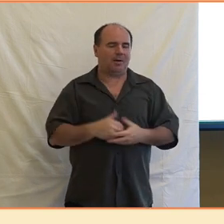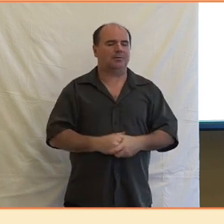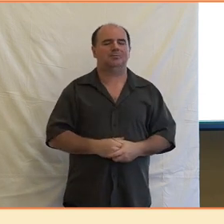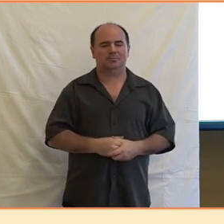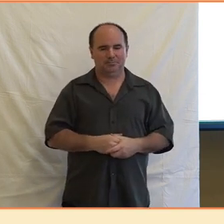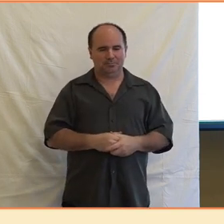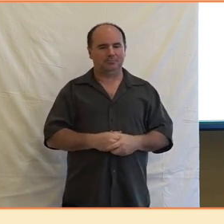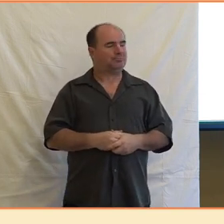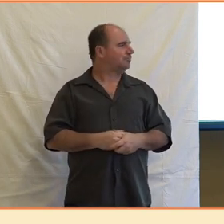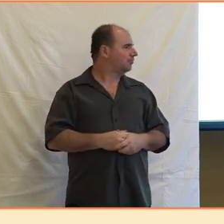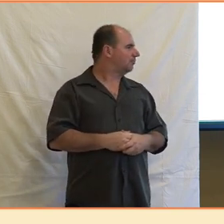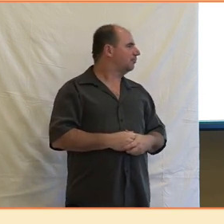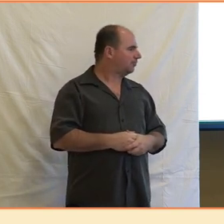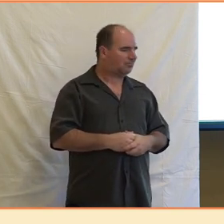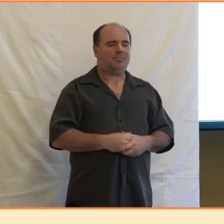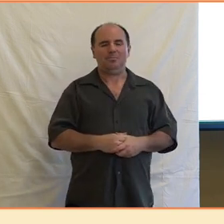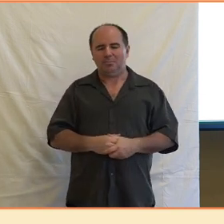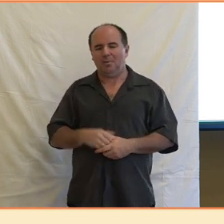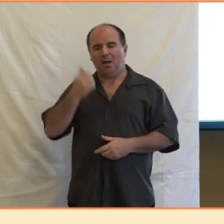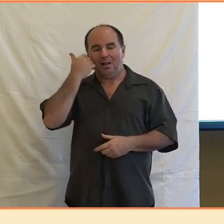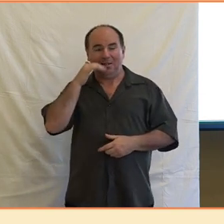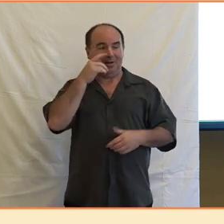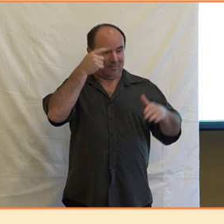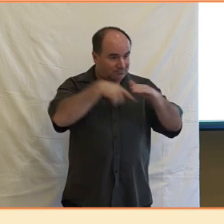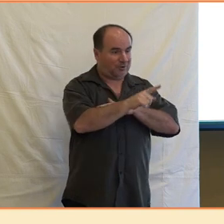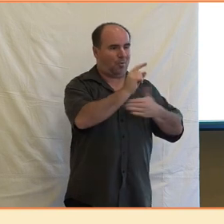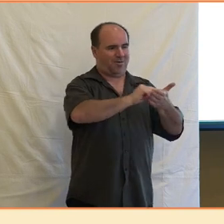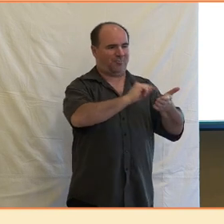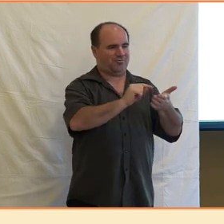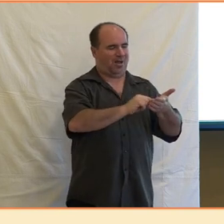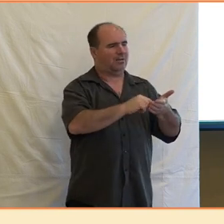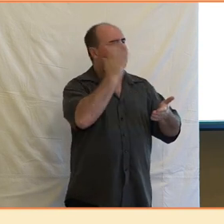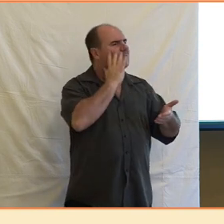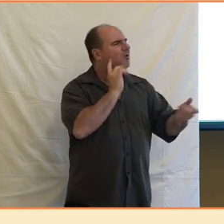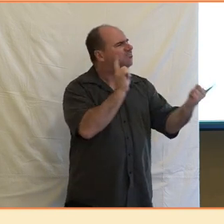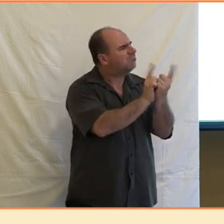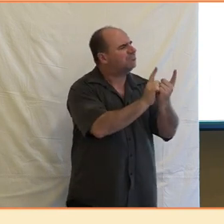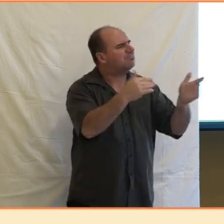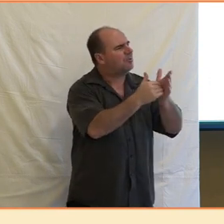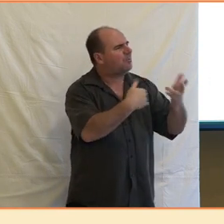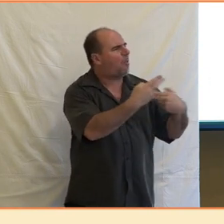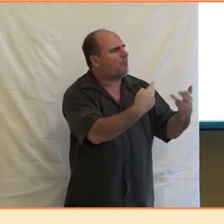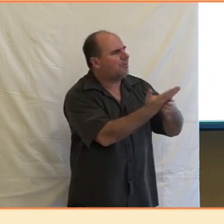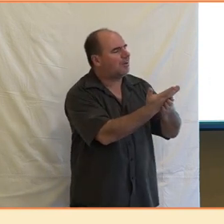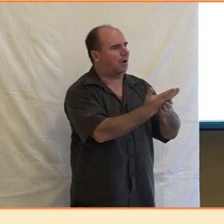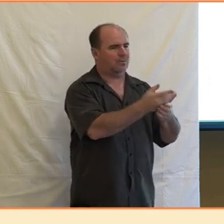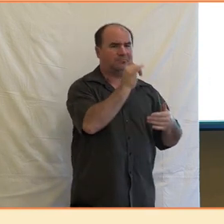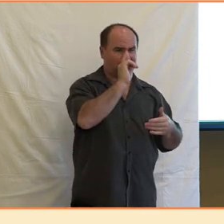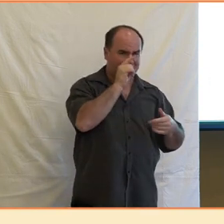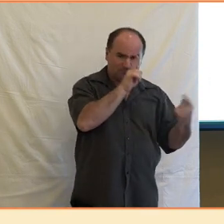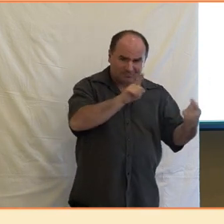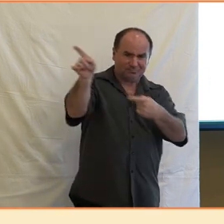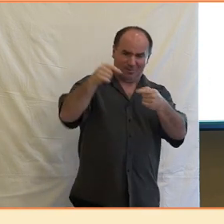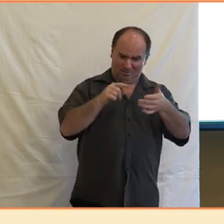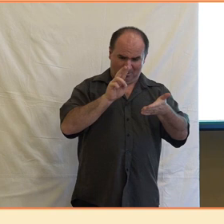úřad a místo toho, aby jim na úřadě řekli tu informaci, tak jim řeknou, aby si tu informaci dohledali sami na webu, s kterým ale oni pracovat